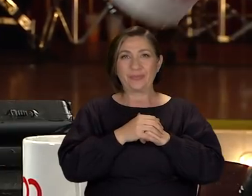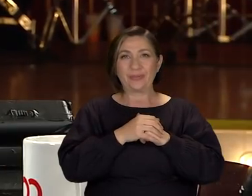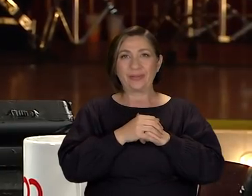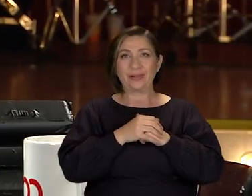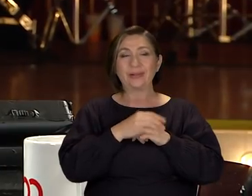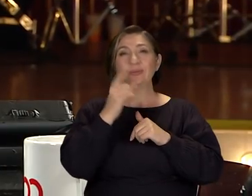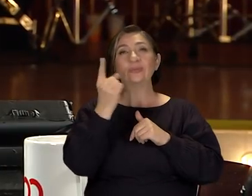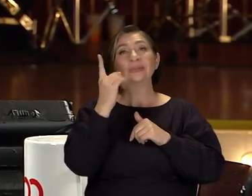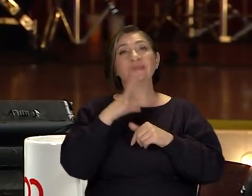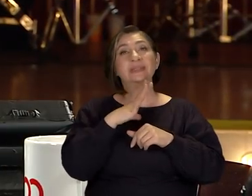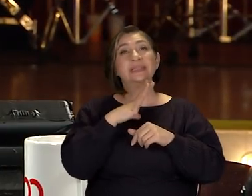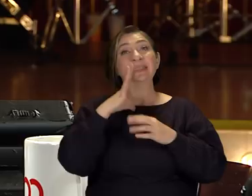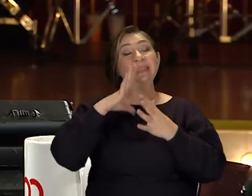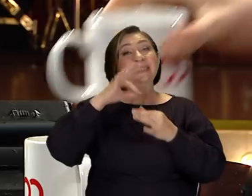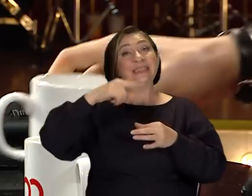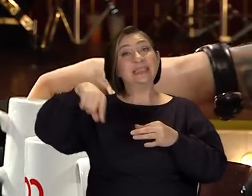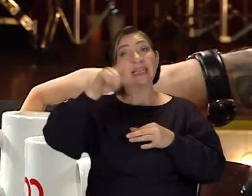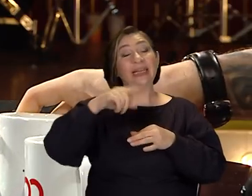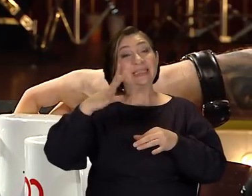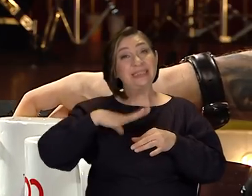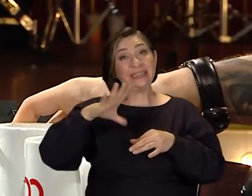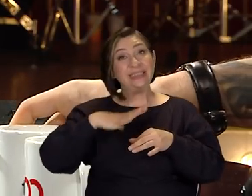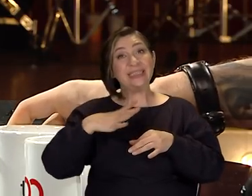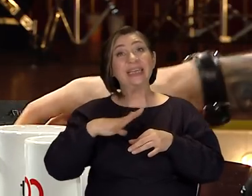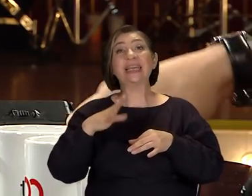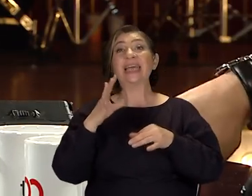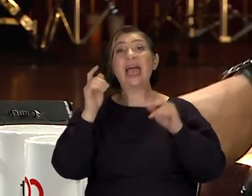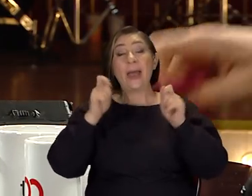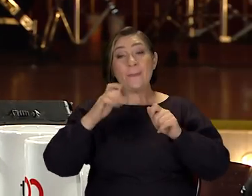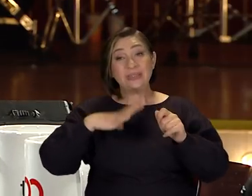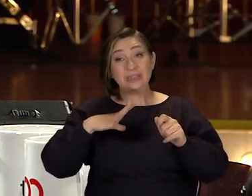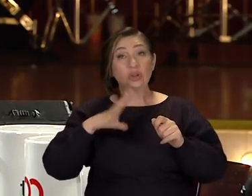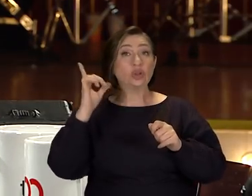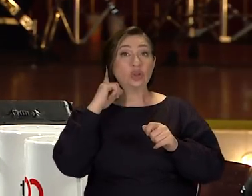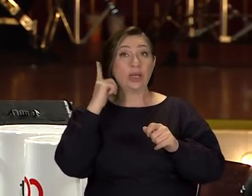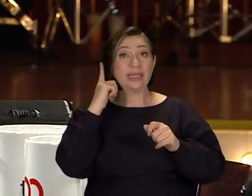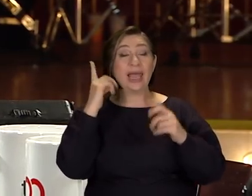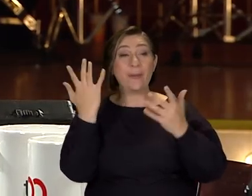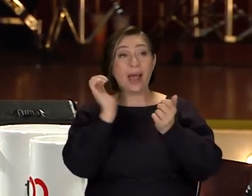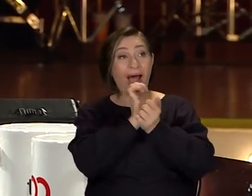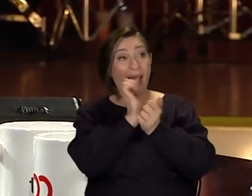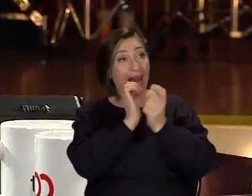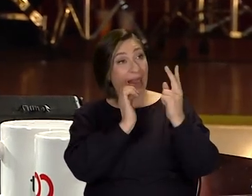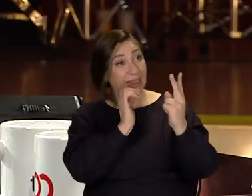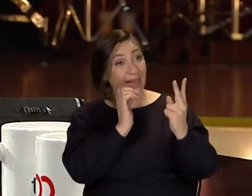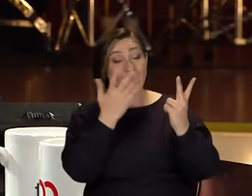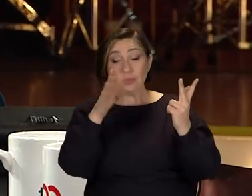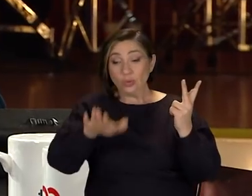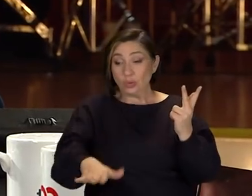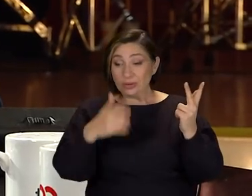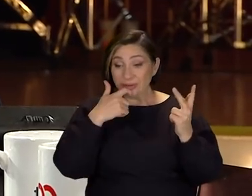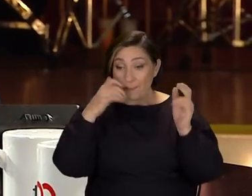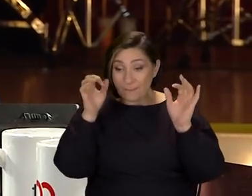bir şey de var. İnsanların arzu ettiği, dilediği şöhretin hem aileden dolayı hem çocuk